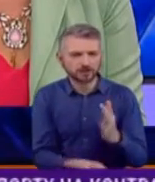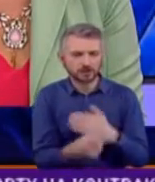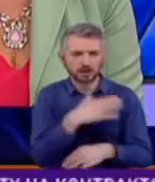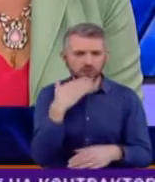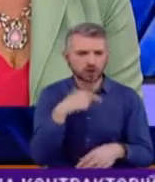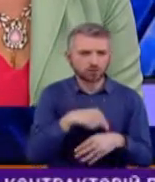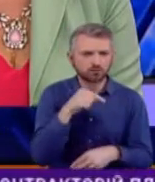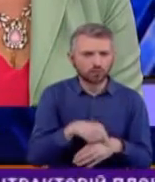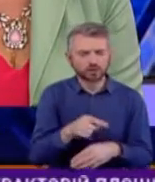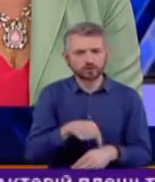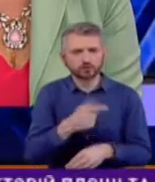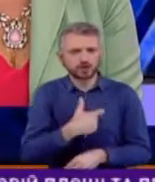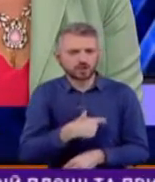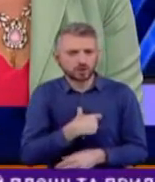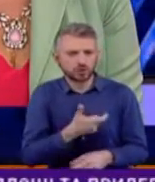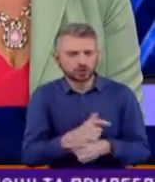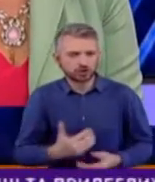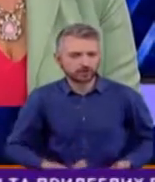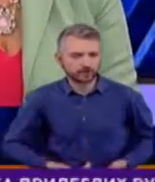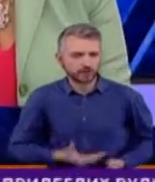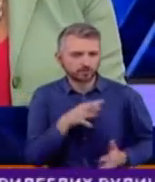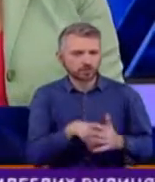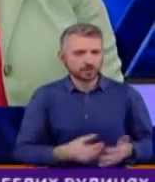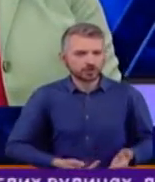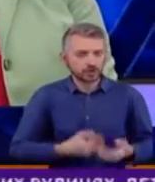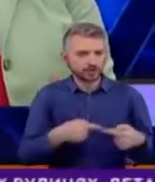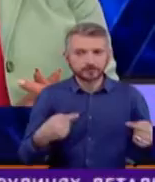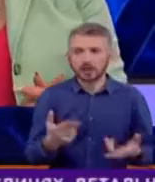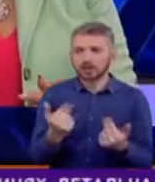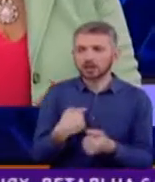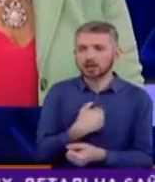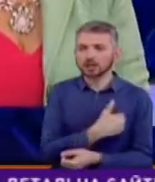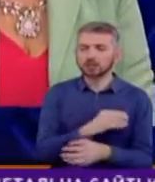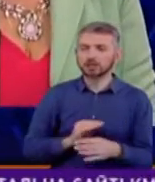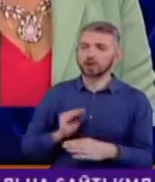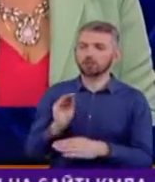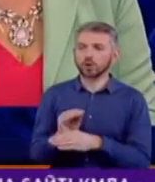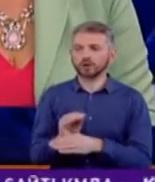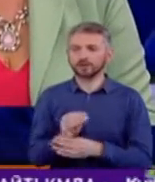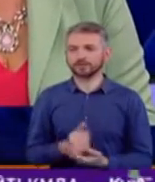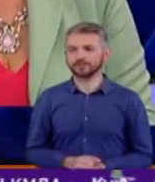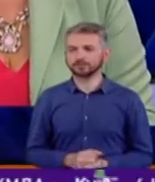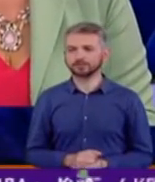живим, включеним в життя і так далі. Да, Василь, я хотіла би доповнити.